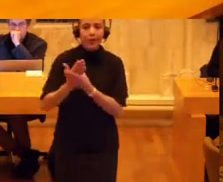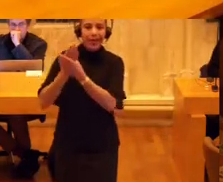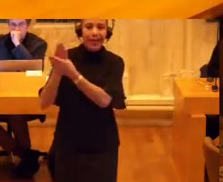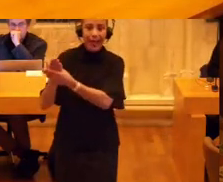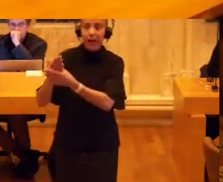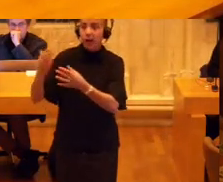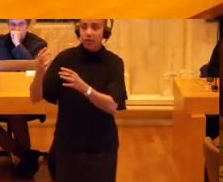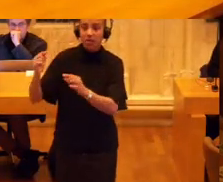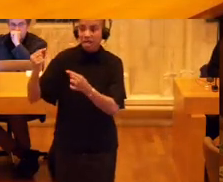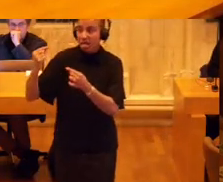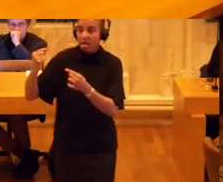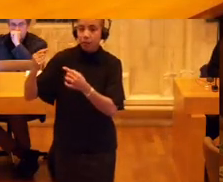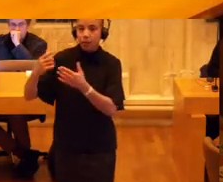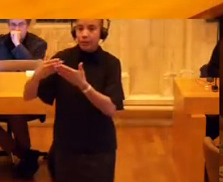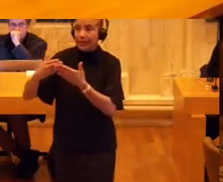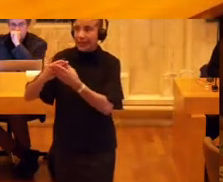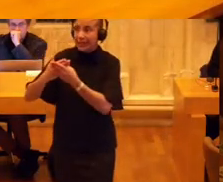dire.